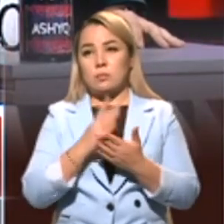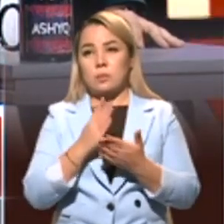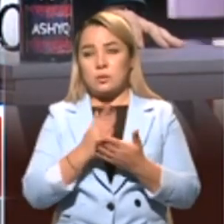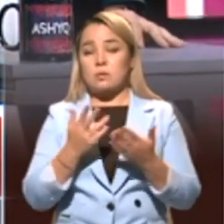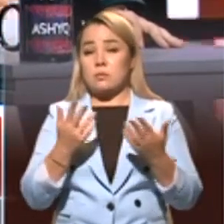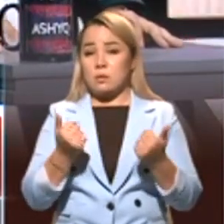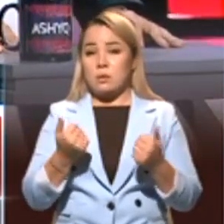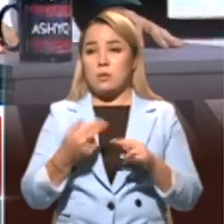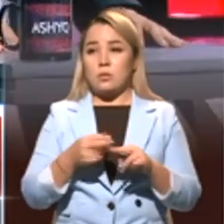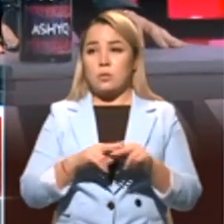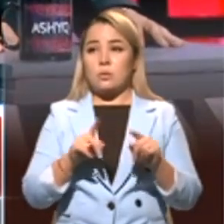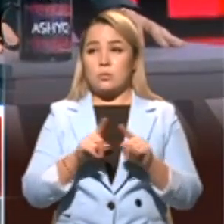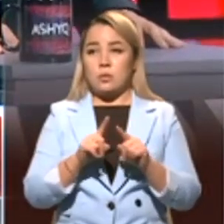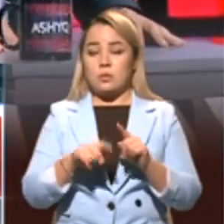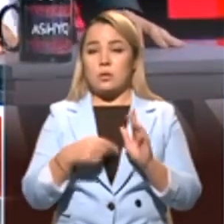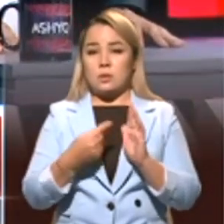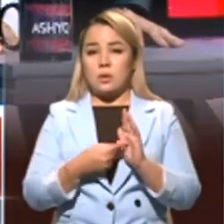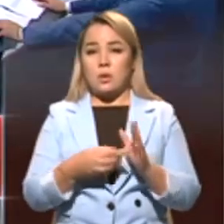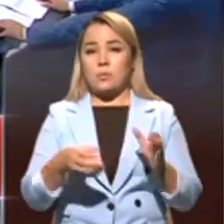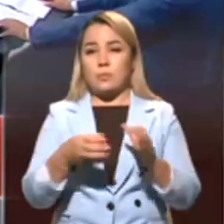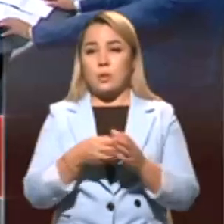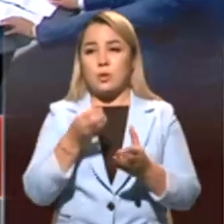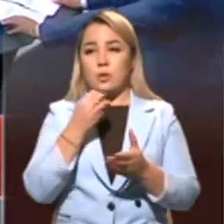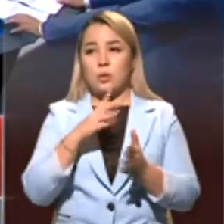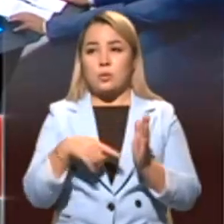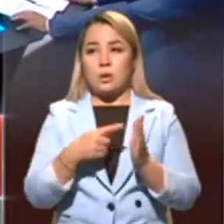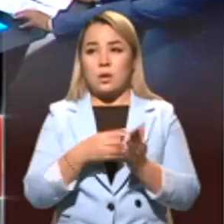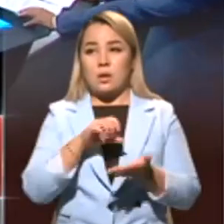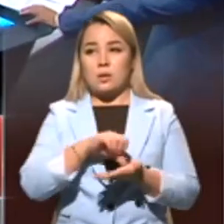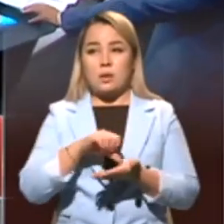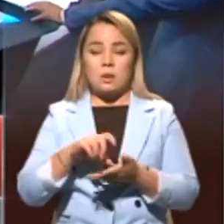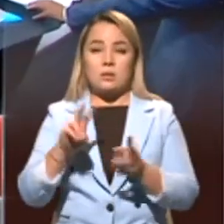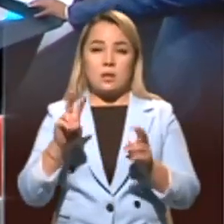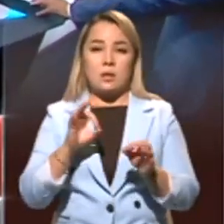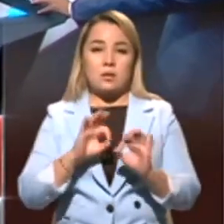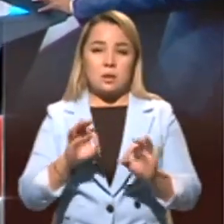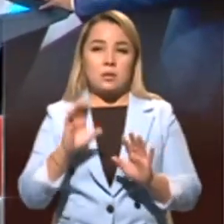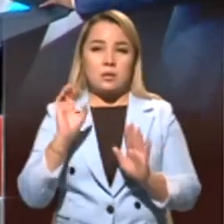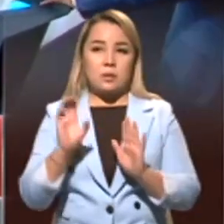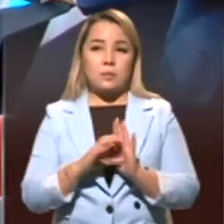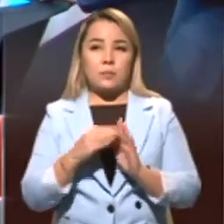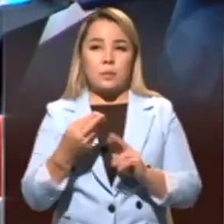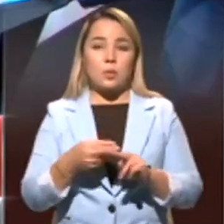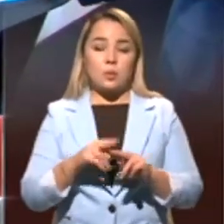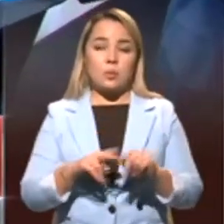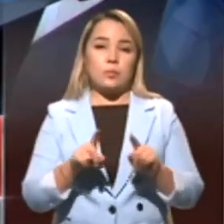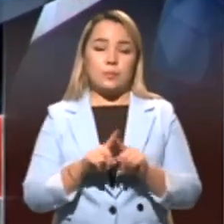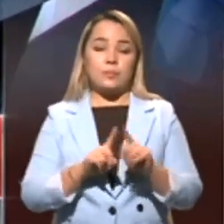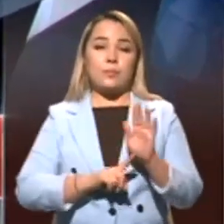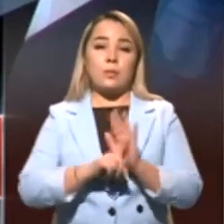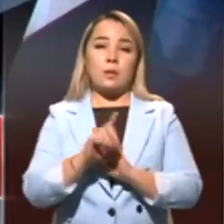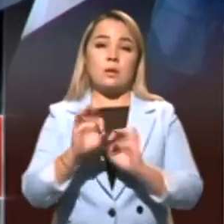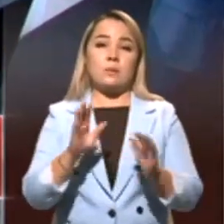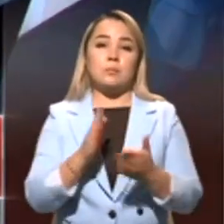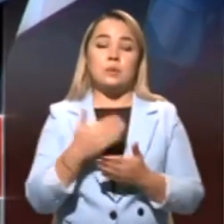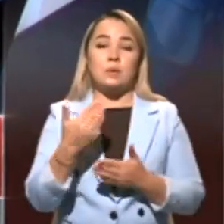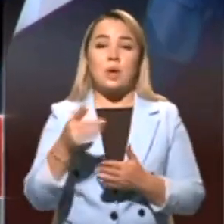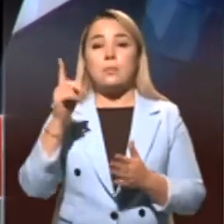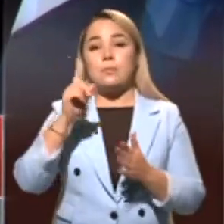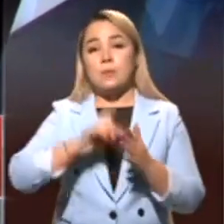Осы жерде зайырлы қоғам туралы жақсы қозғадыңыз, қазір ораламыз ол тақырыпқа. Жалғастыра ғойыңыз. Иә, осы жерде енді жаңа басынан айтылды ғой, бұл